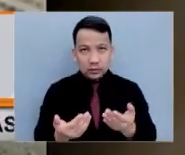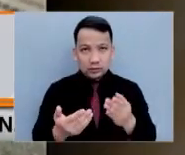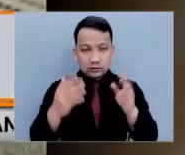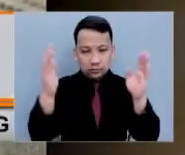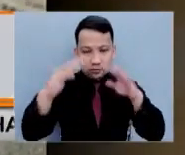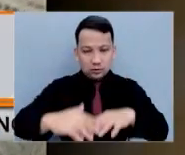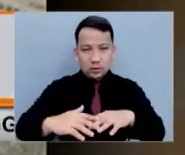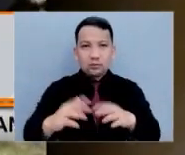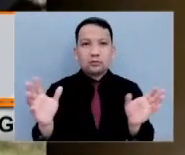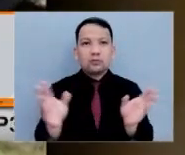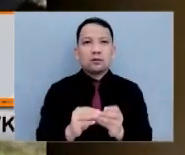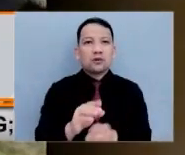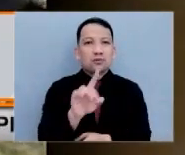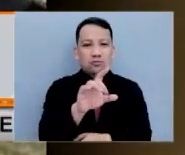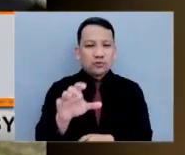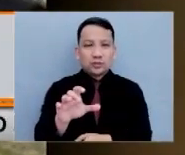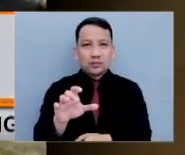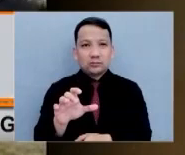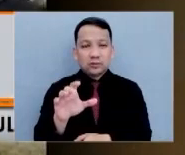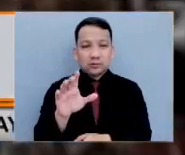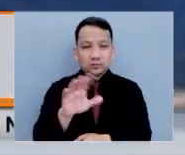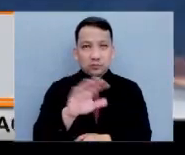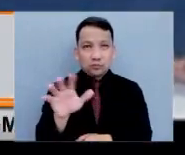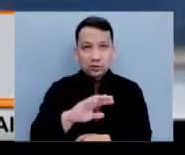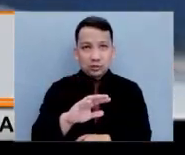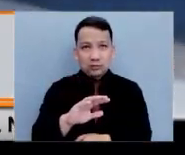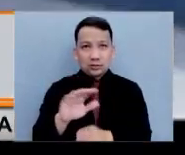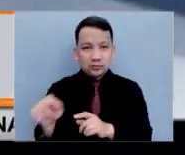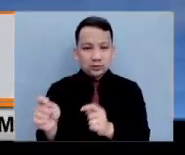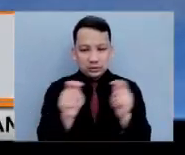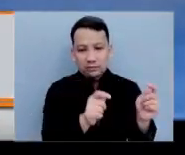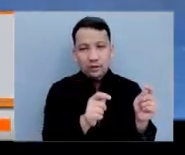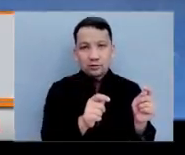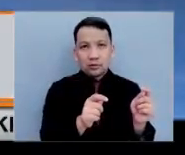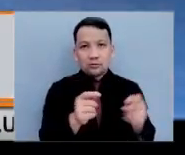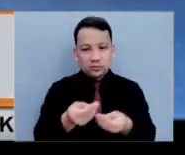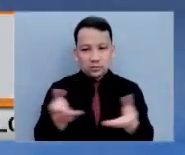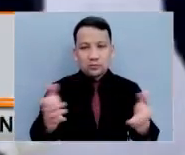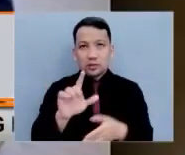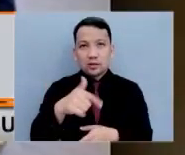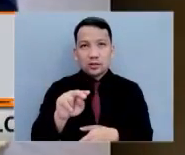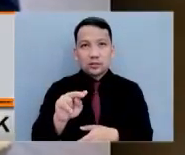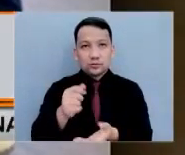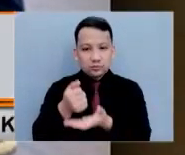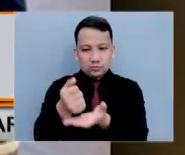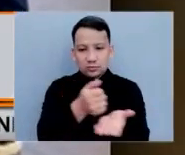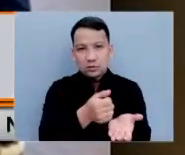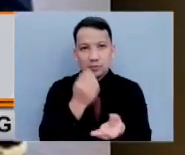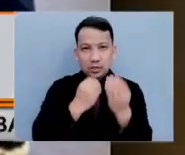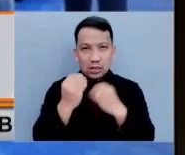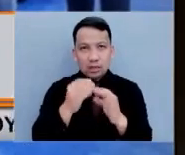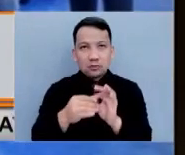Sa kabuuan, nasa 155 residente ang pansamantalang inilikas. Namigay na rin ang LGU ng bigas at grocery packs sa